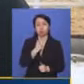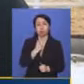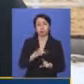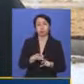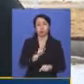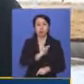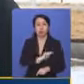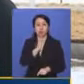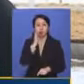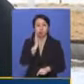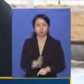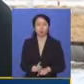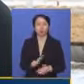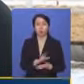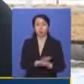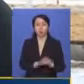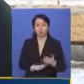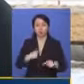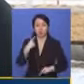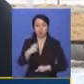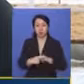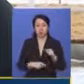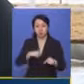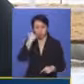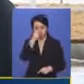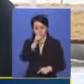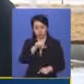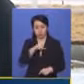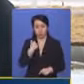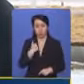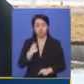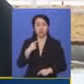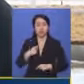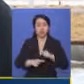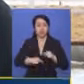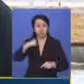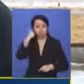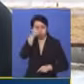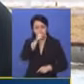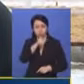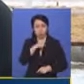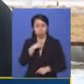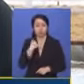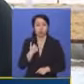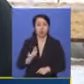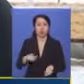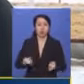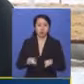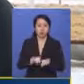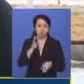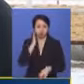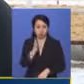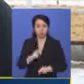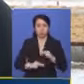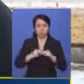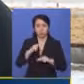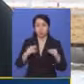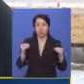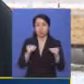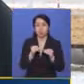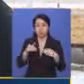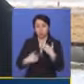она будет продолжаться и на будущий год. Мы на будущий год уже также будем строить